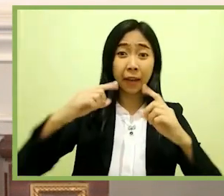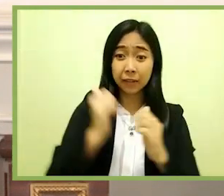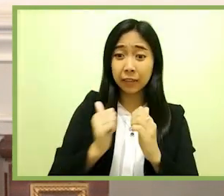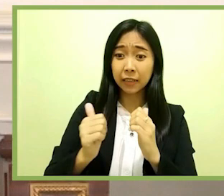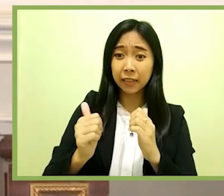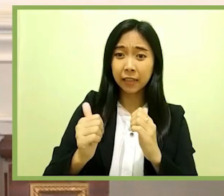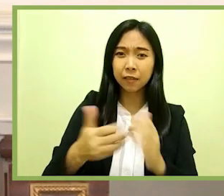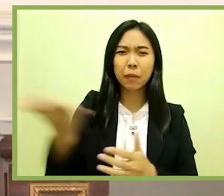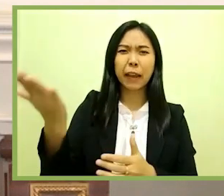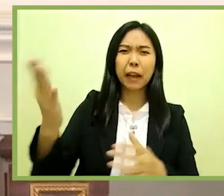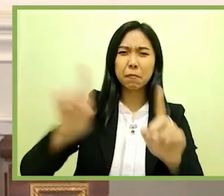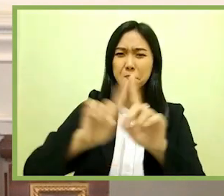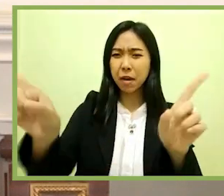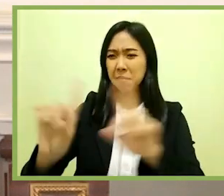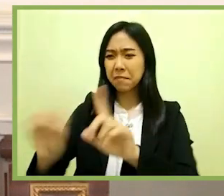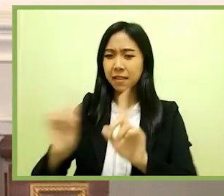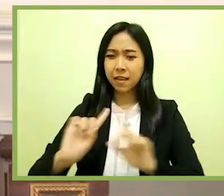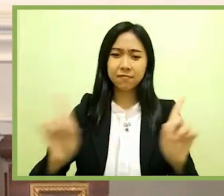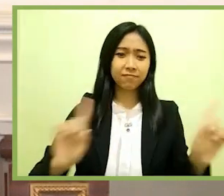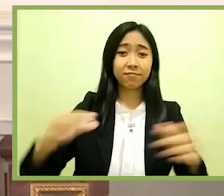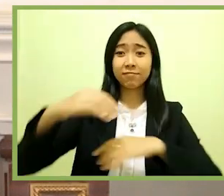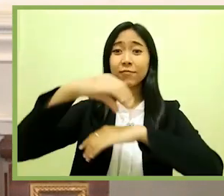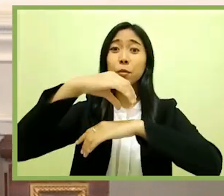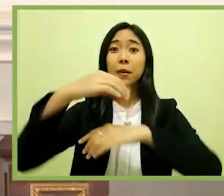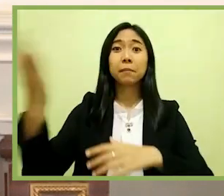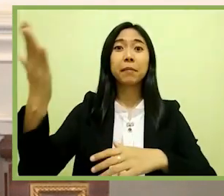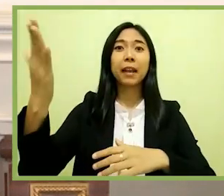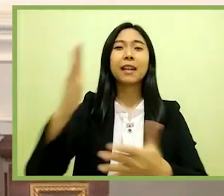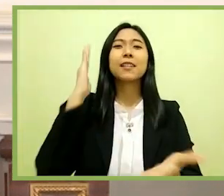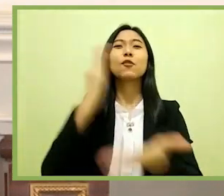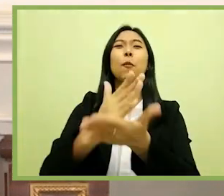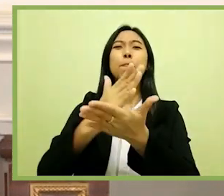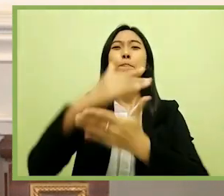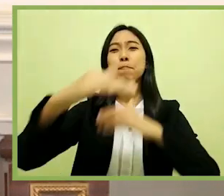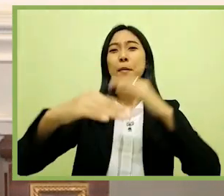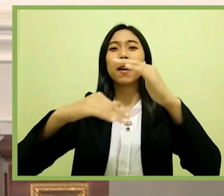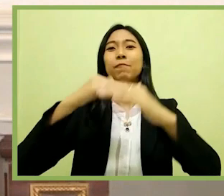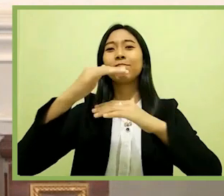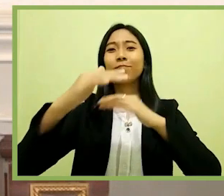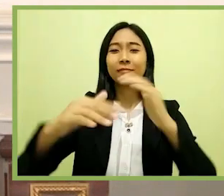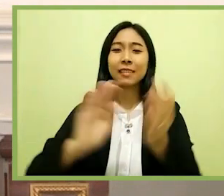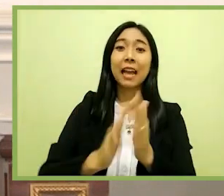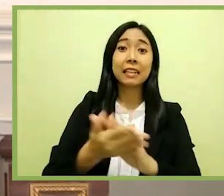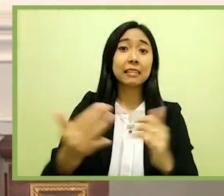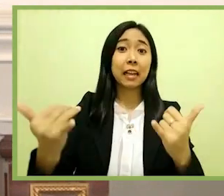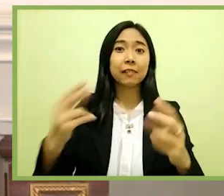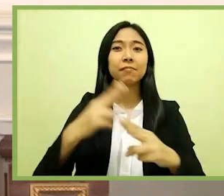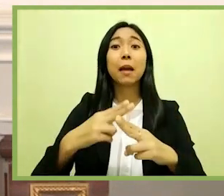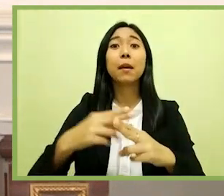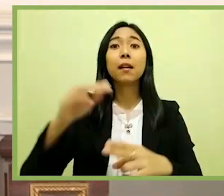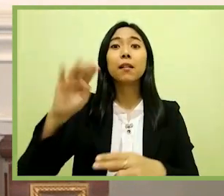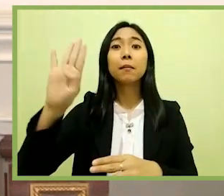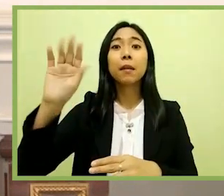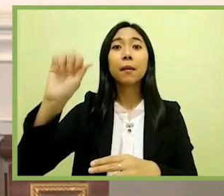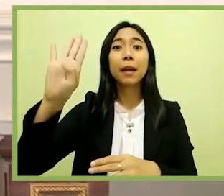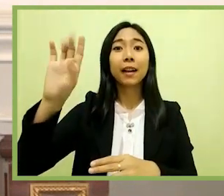dari situ ke seluruh bumi, dan mereka berhenti mendirikan kota itu. Itulah sebabnya sampai sekarang nama kota itu disebut Babel,